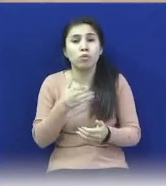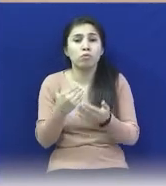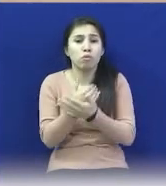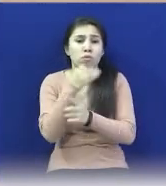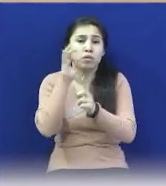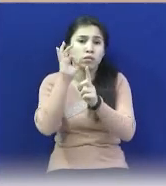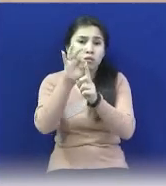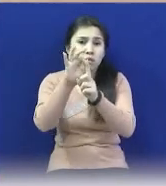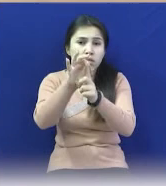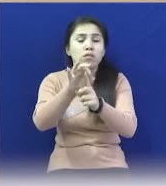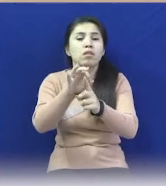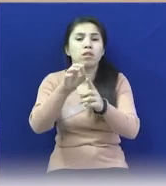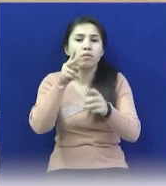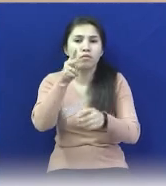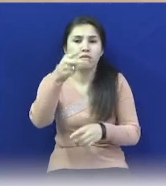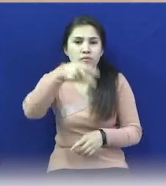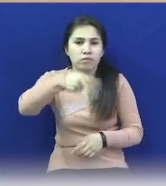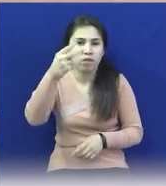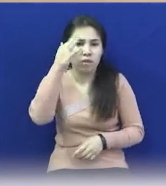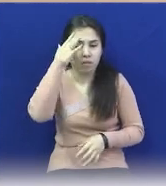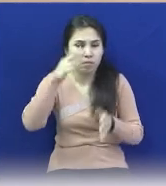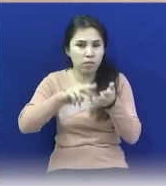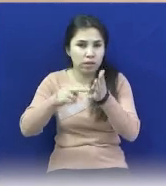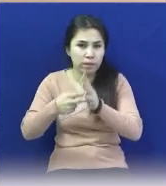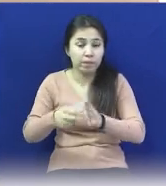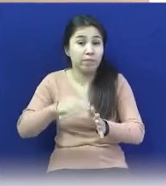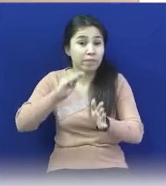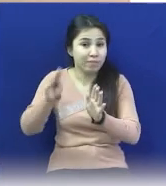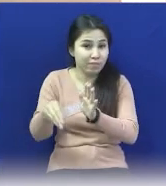спикеров. Данасамат Ахтамбердиев, Ернар Сексбаев, 77 News.